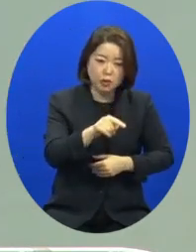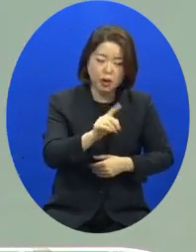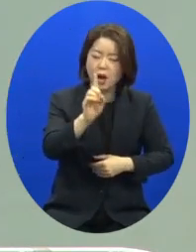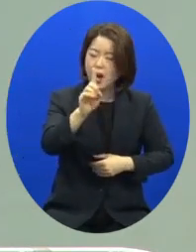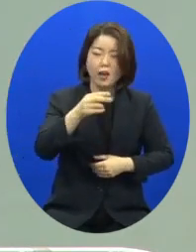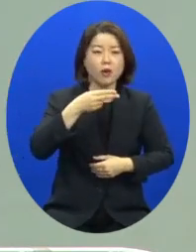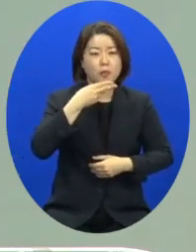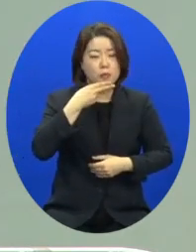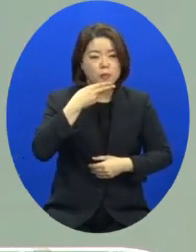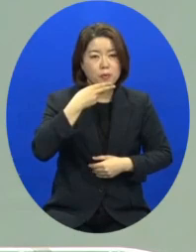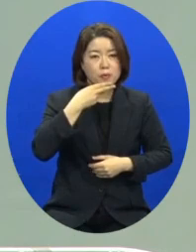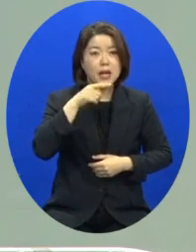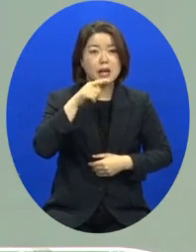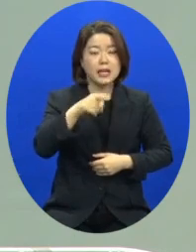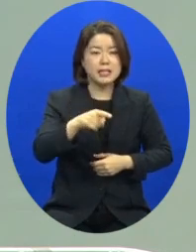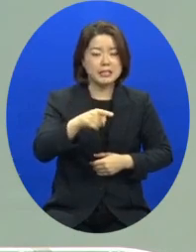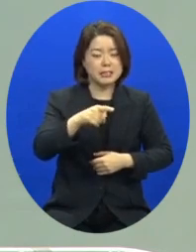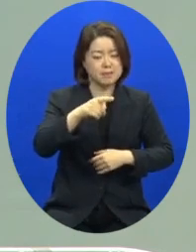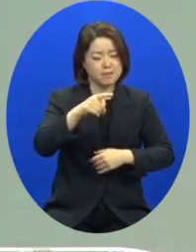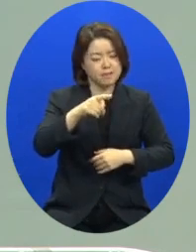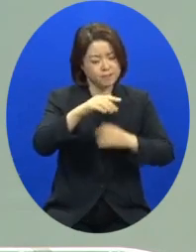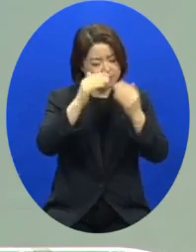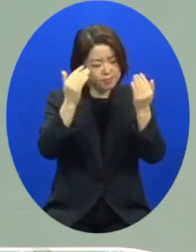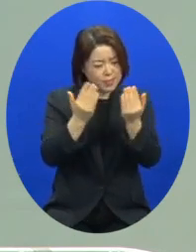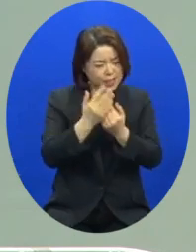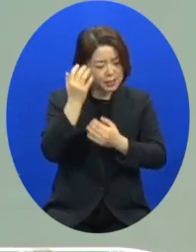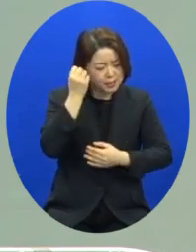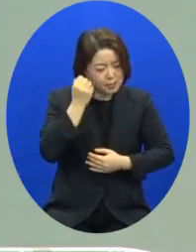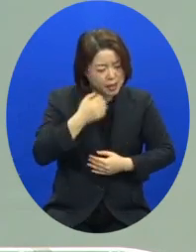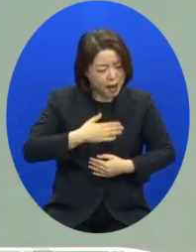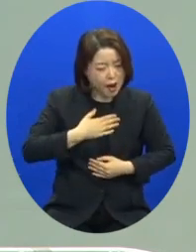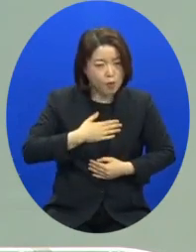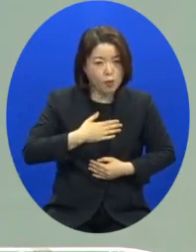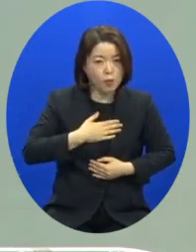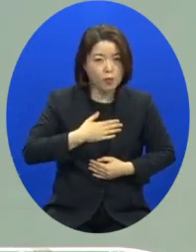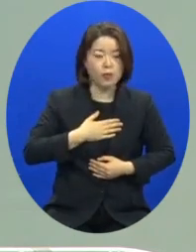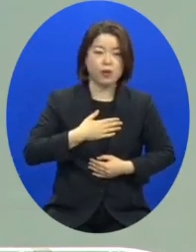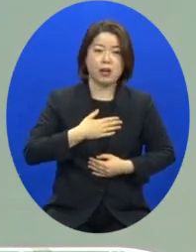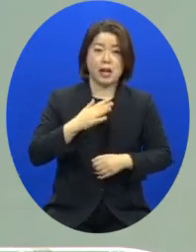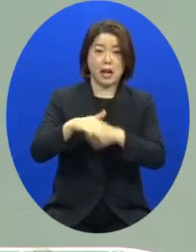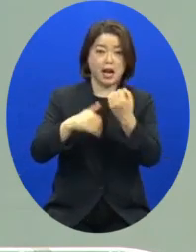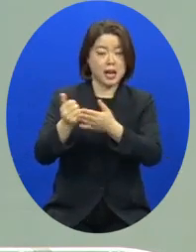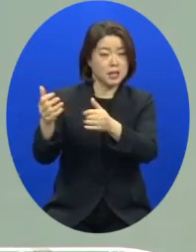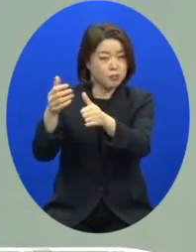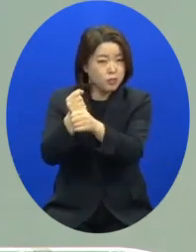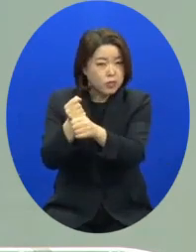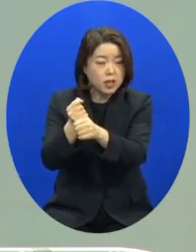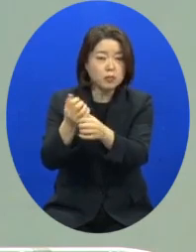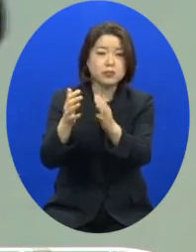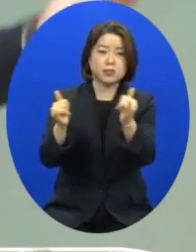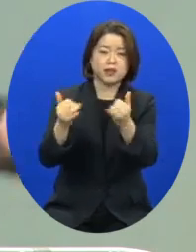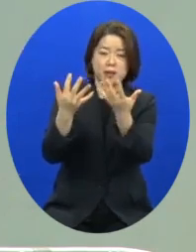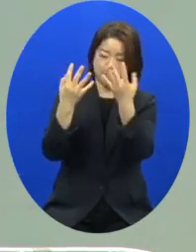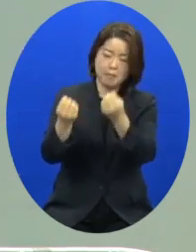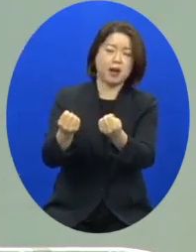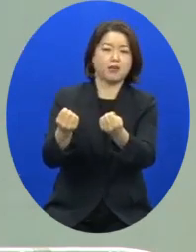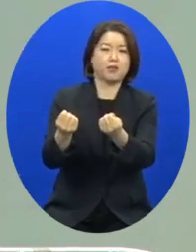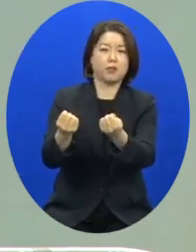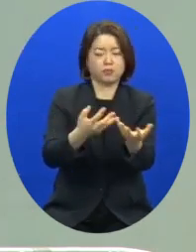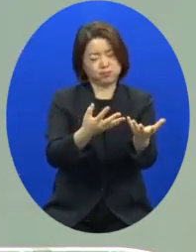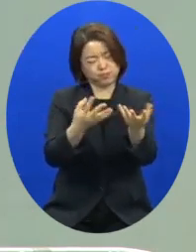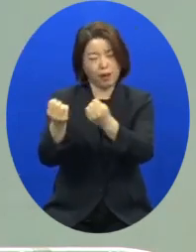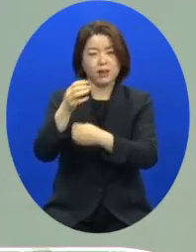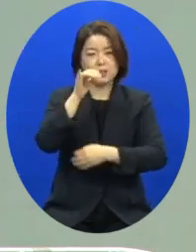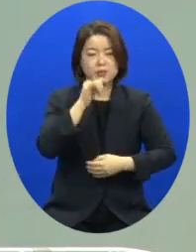없구나. 그 사실을 통렬히 깨닫고 하나님을 붙잡은 사람들이 많습니다. 수도 없이